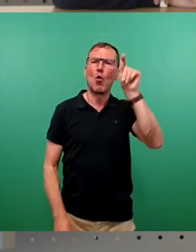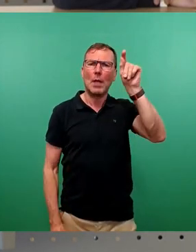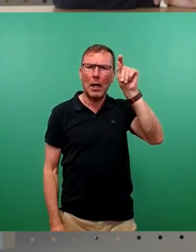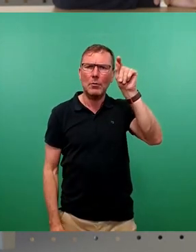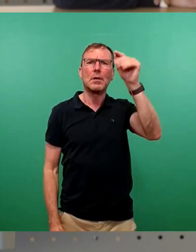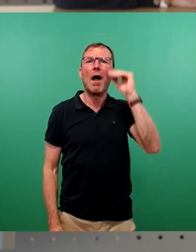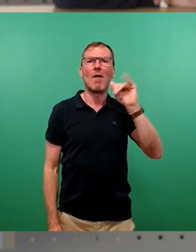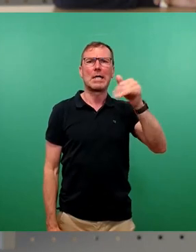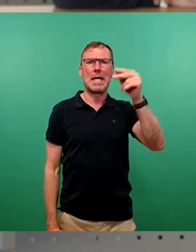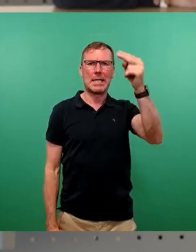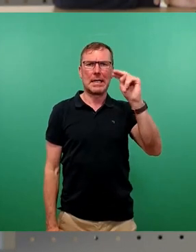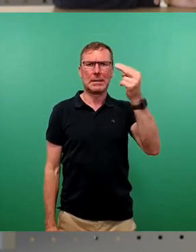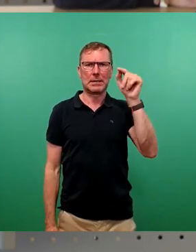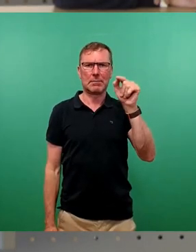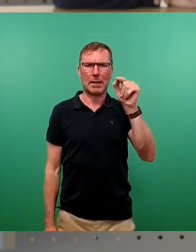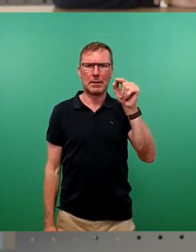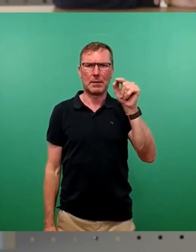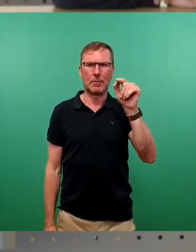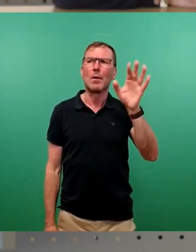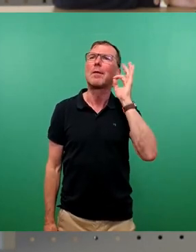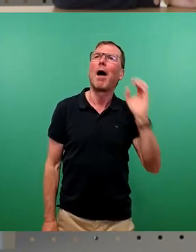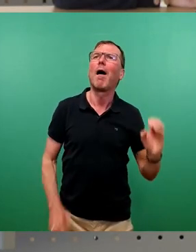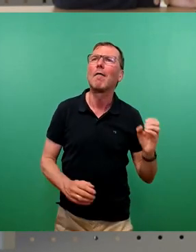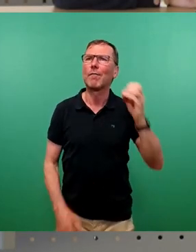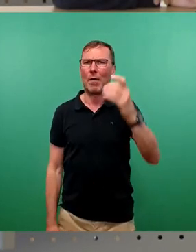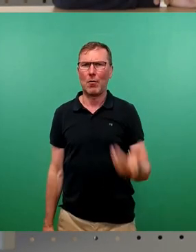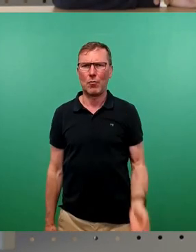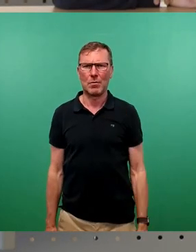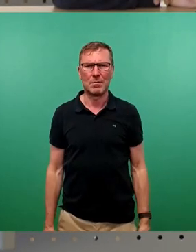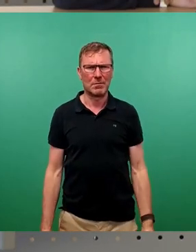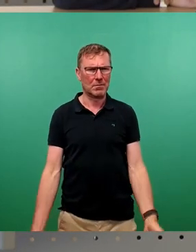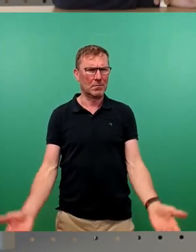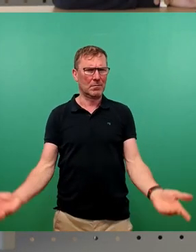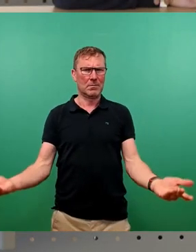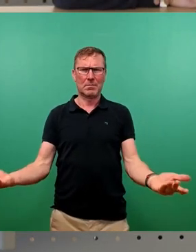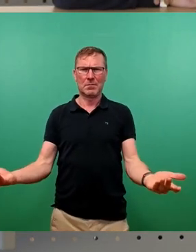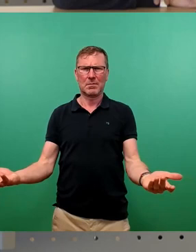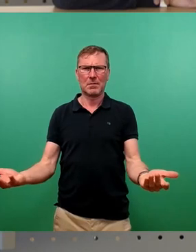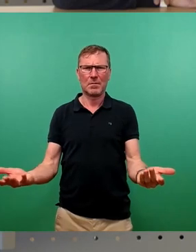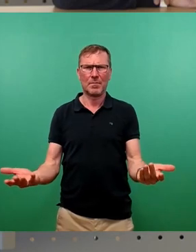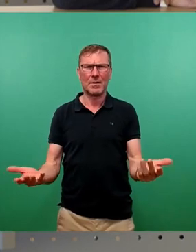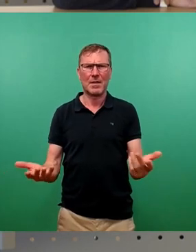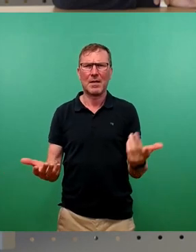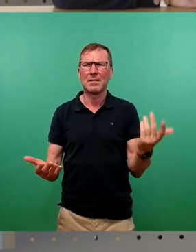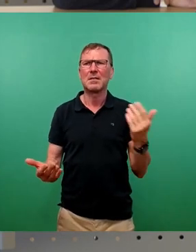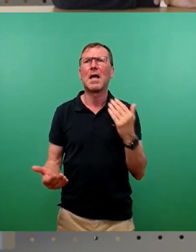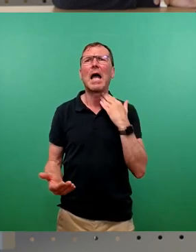Jeniken, weil sie eine Frau ist. Ich habe gedacht, jetzt wo es bei Diversität ist, dass das Geschlecht gar keine Rolle mehr